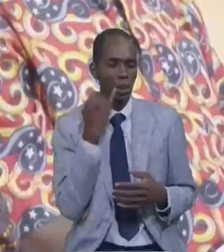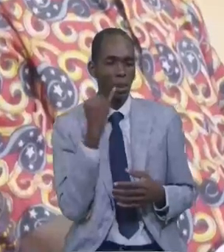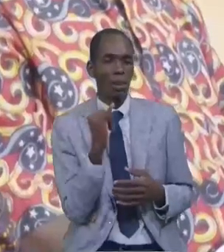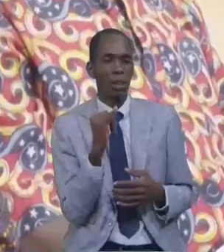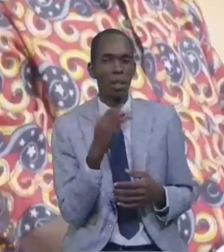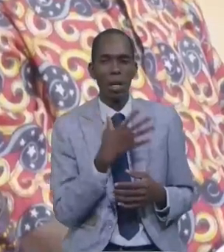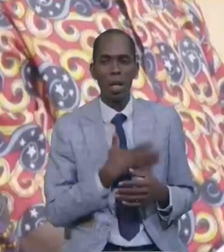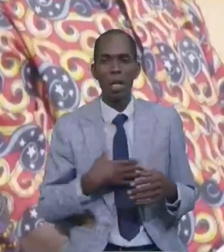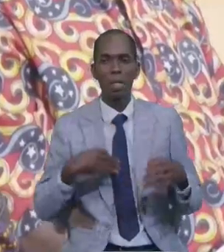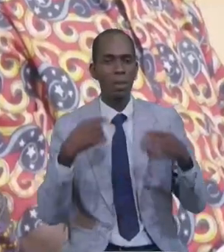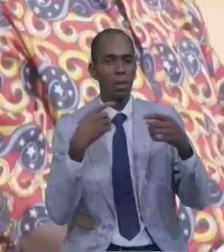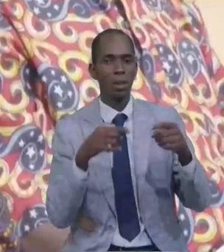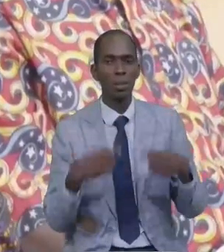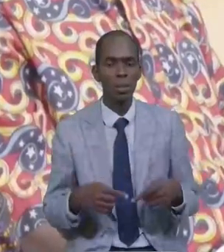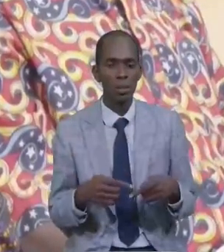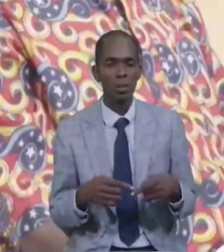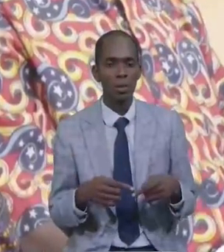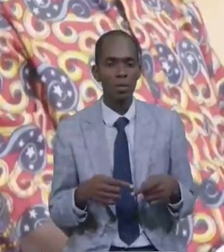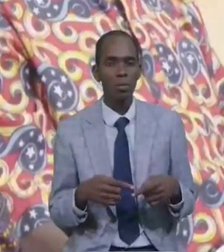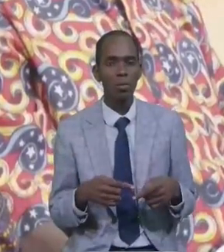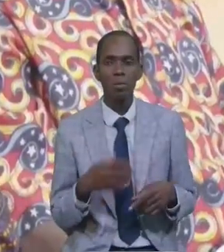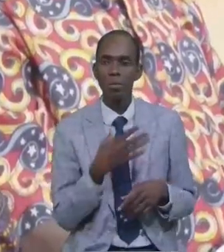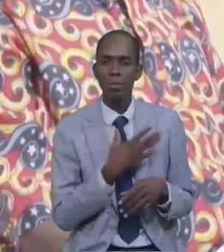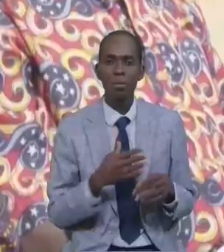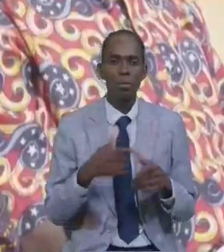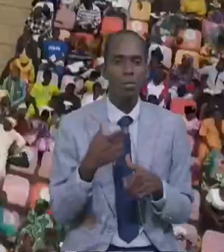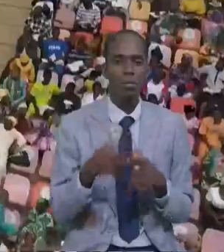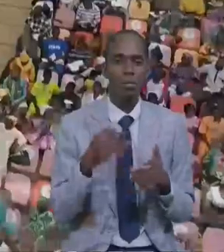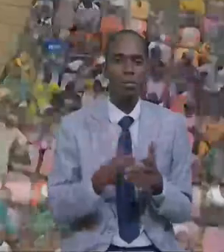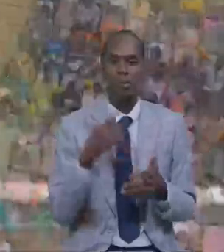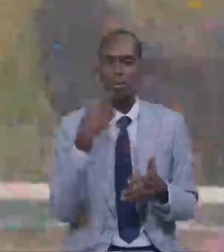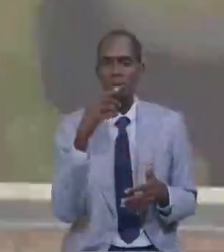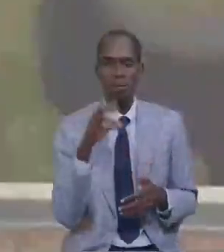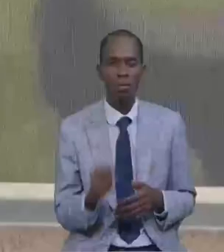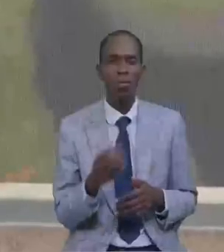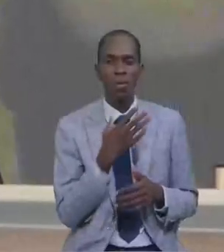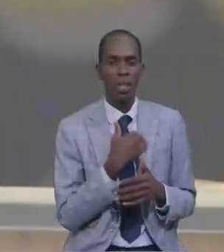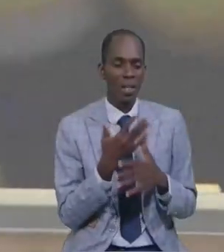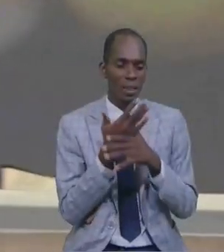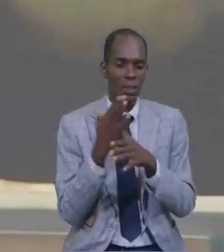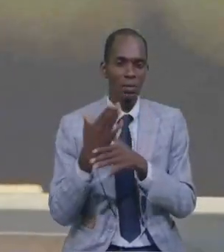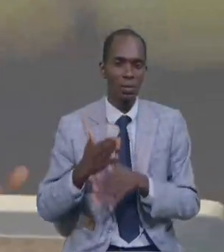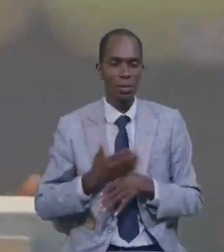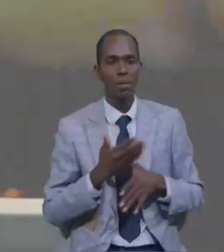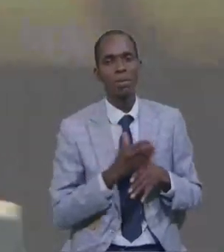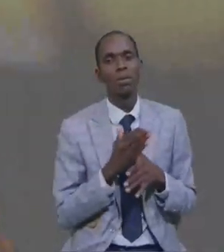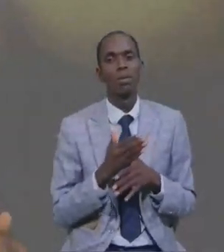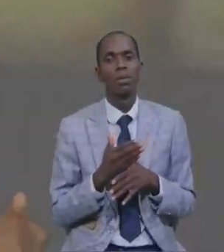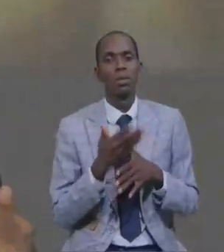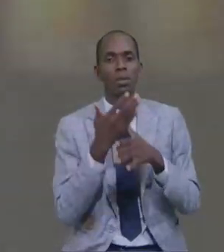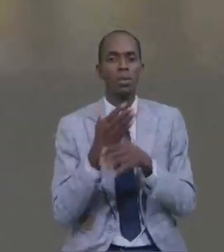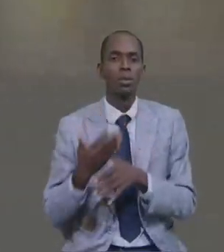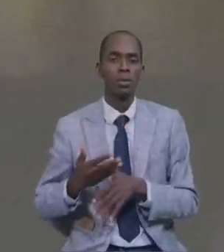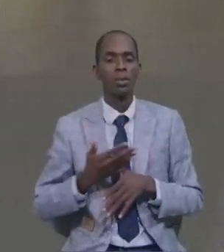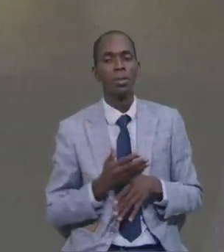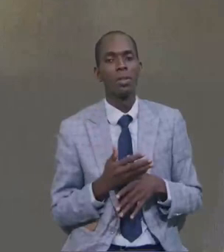et des disputes, des divisions, n'êtes-vous pas charnel et ne marchez-vous pas